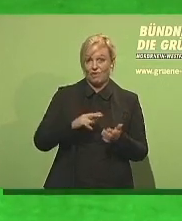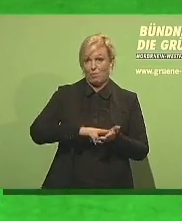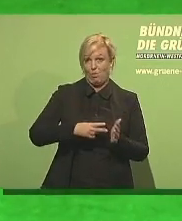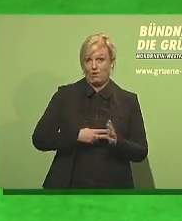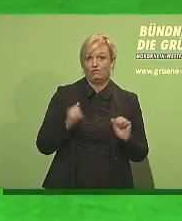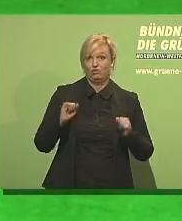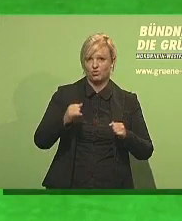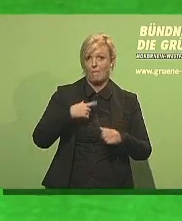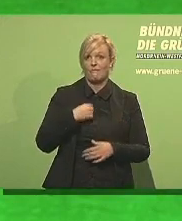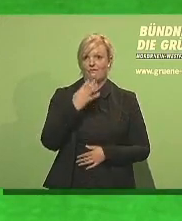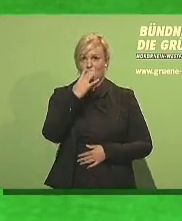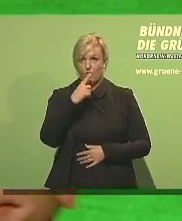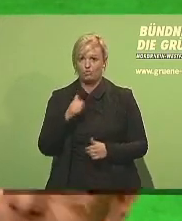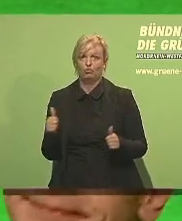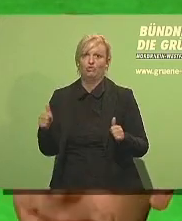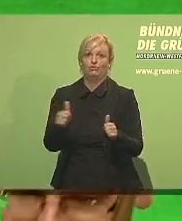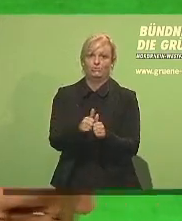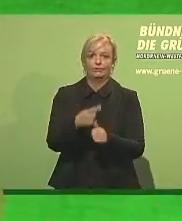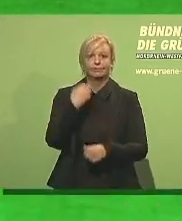stehen. Ich bitte um eure Stimme.